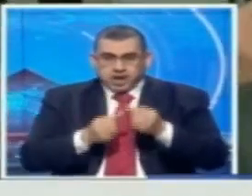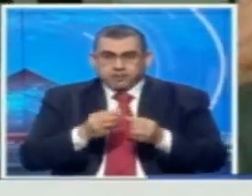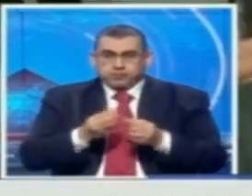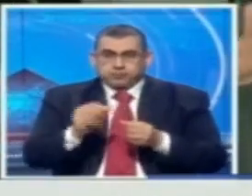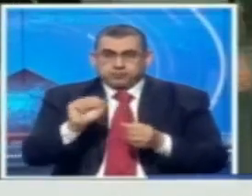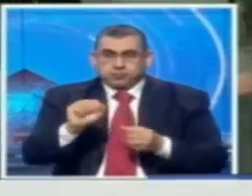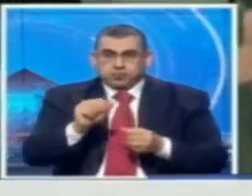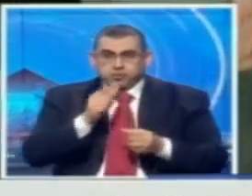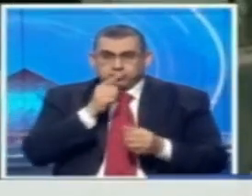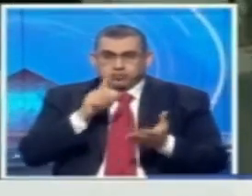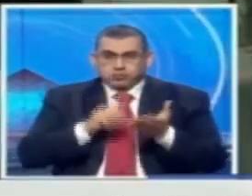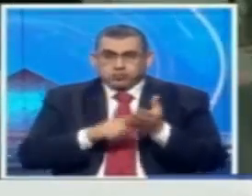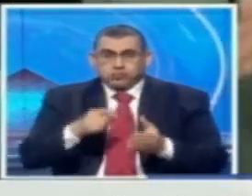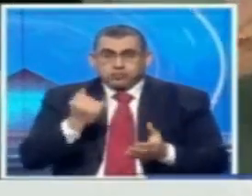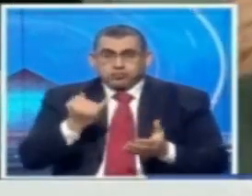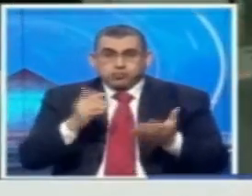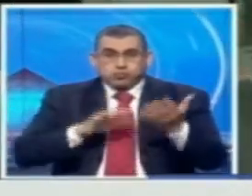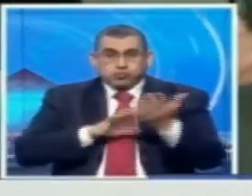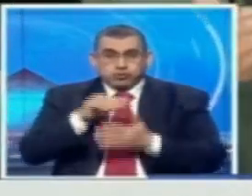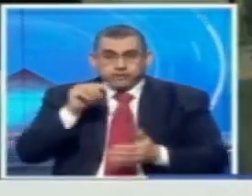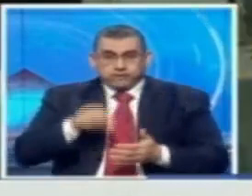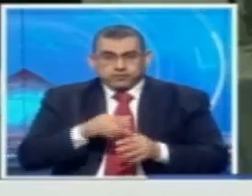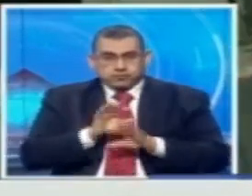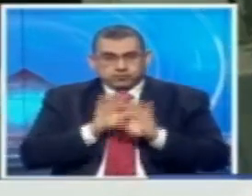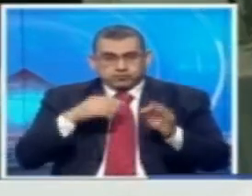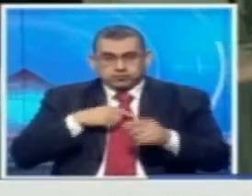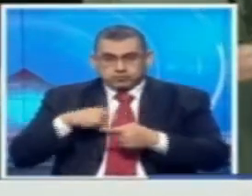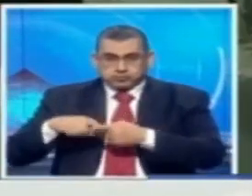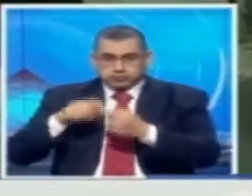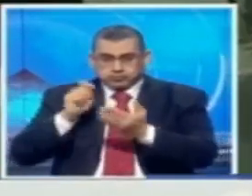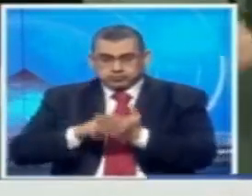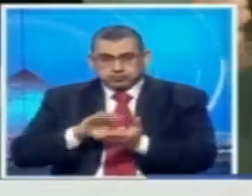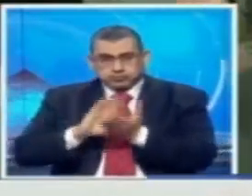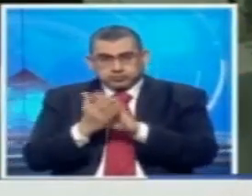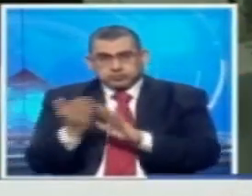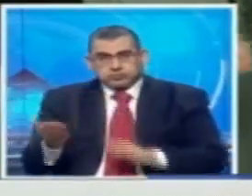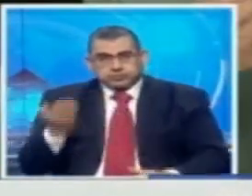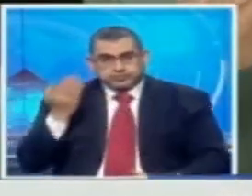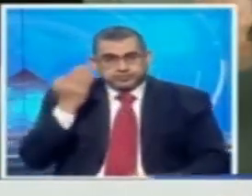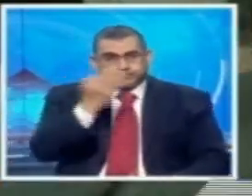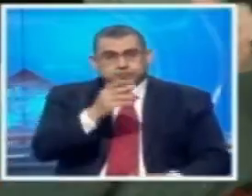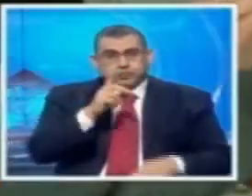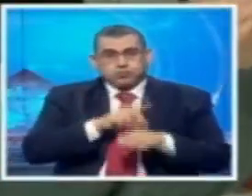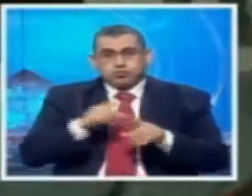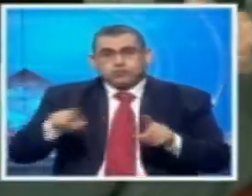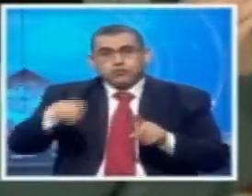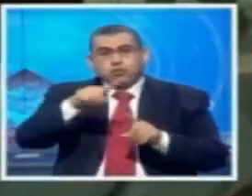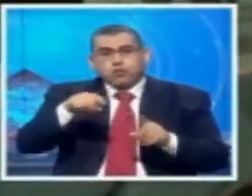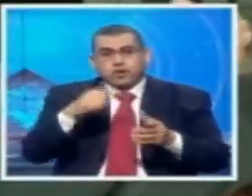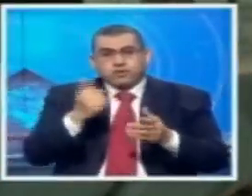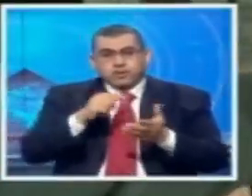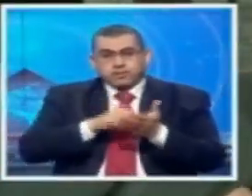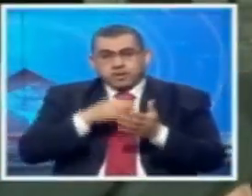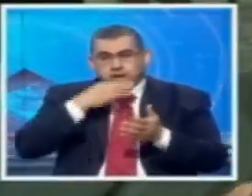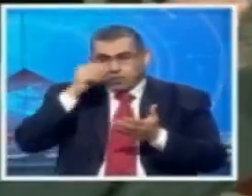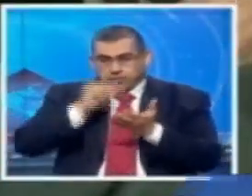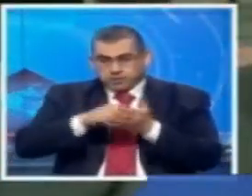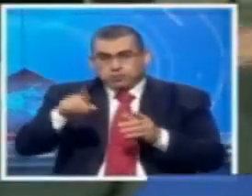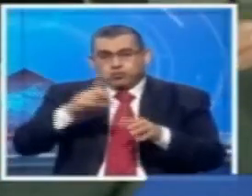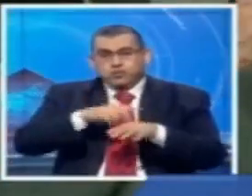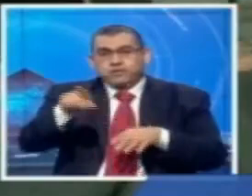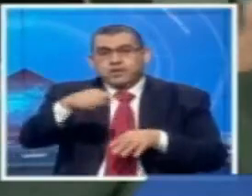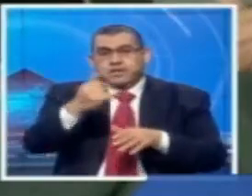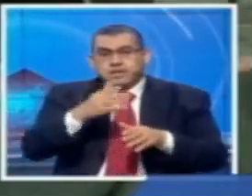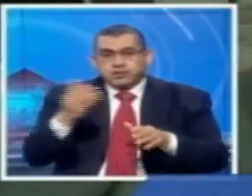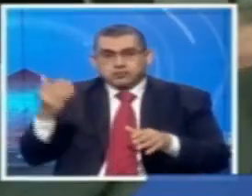لو فعلا مشكله بنتم التحويل عن طريق السيستم للمستشفى الاقرب لعنوان سكنها ويبقى في